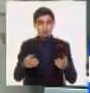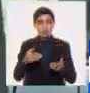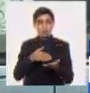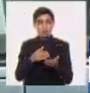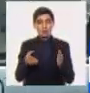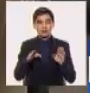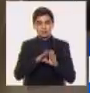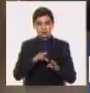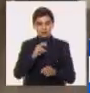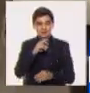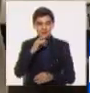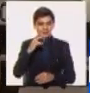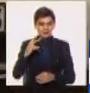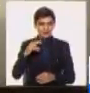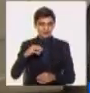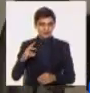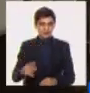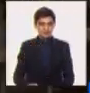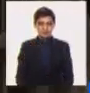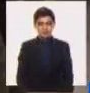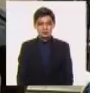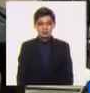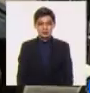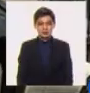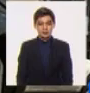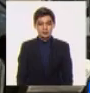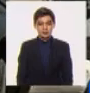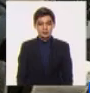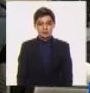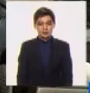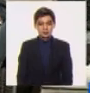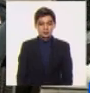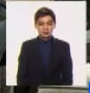карантина. Нургали Карабаев, Геннадий Лукин, Информбюро, Алматы.